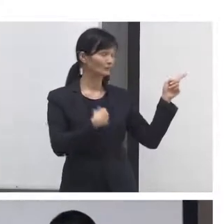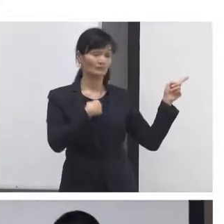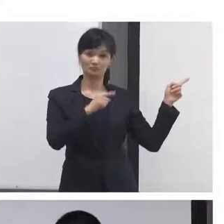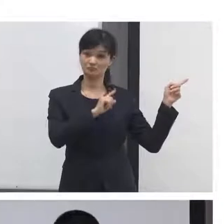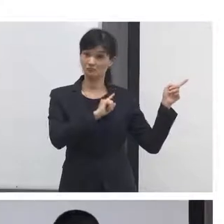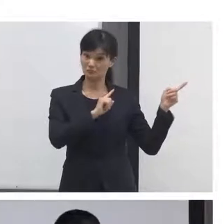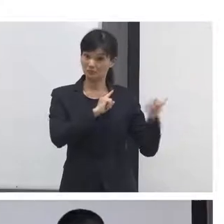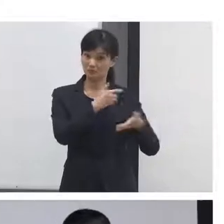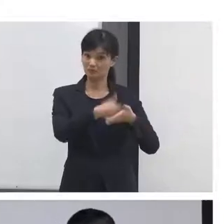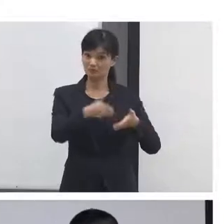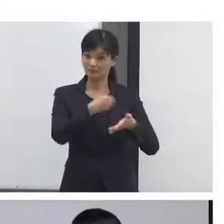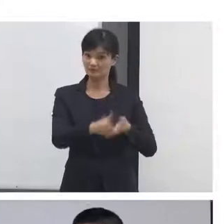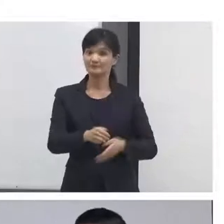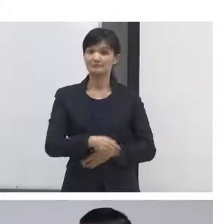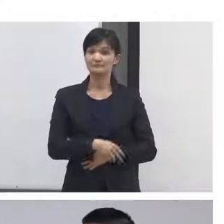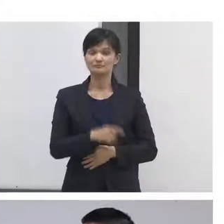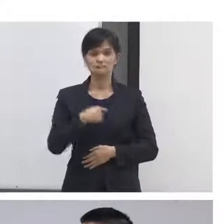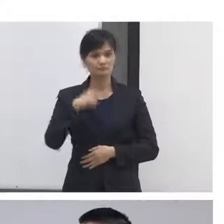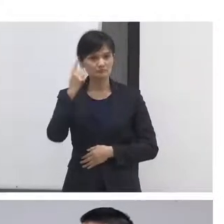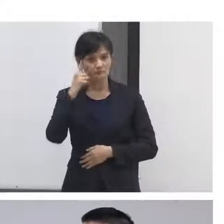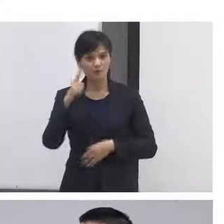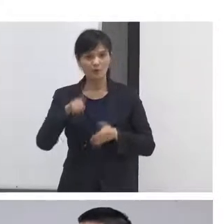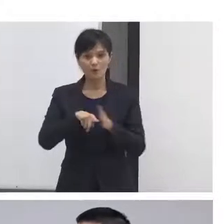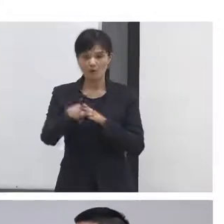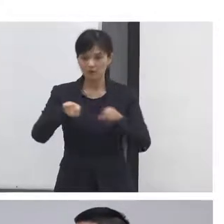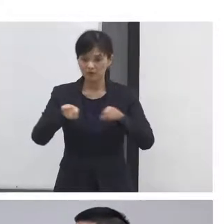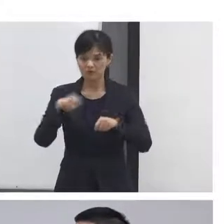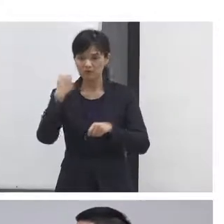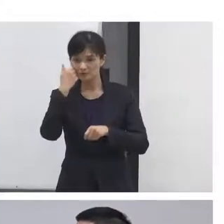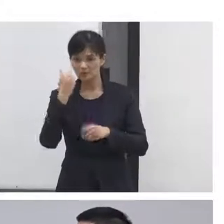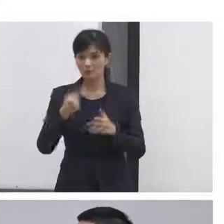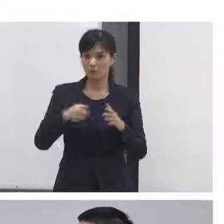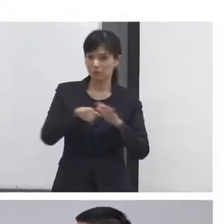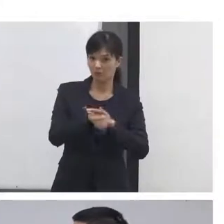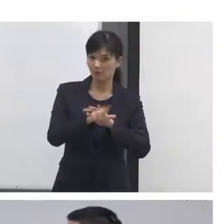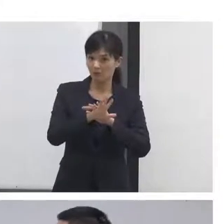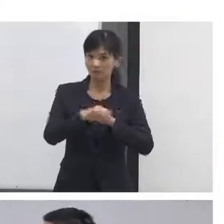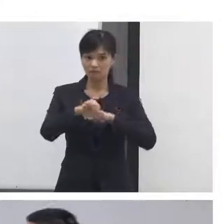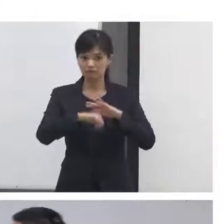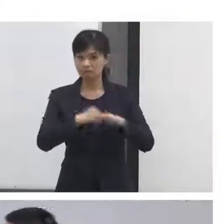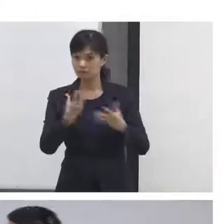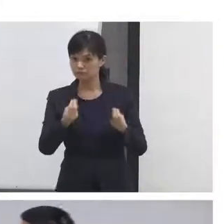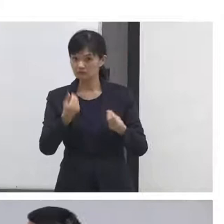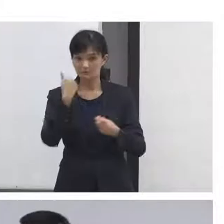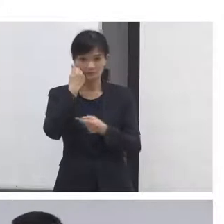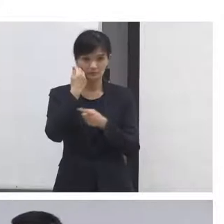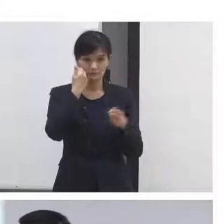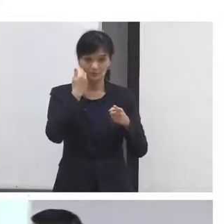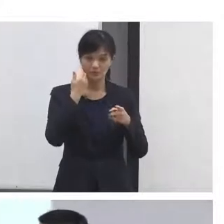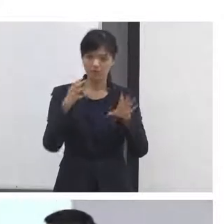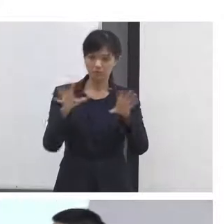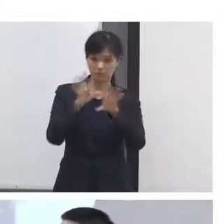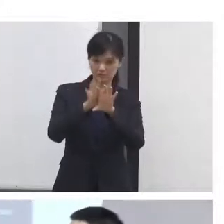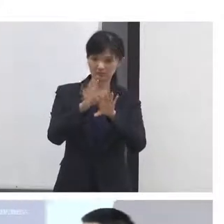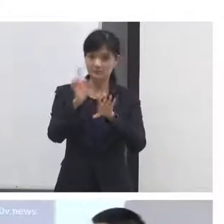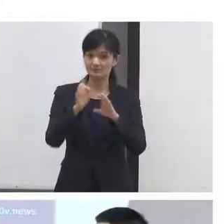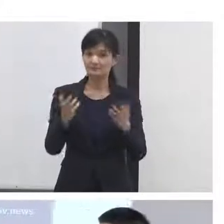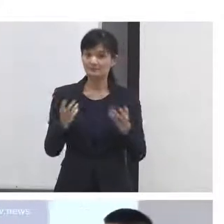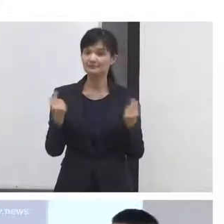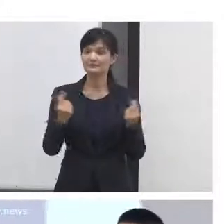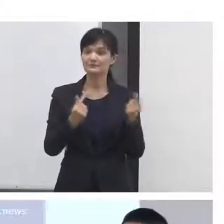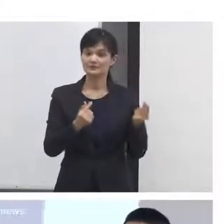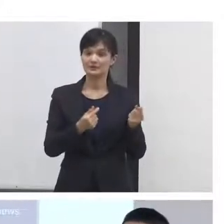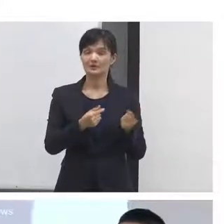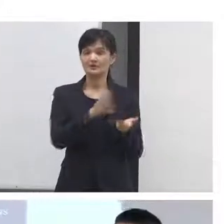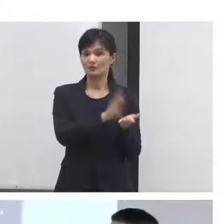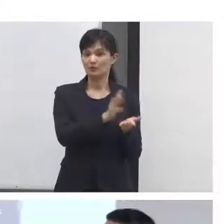想的时候是，不同的专案到底谁有参与，谁没有参与？那彼此的重叠又是什么呢？譬如说，G0V Talk 是一个接受演